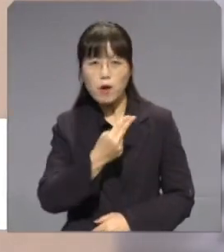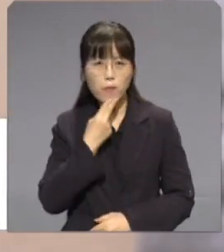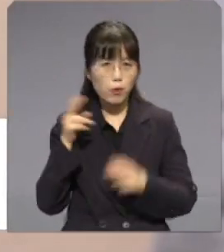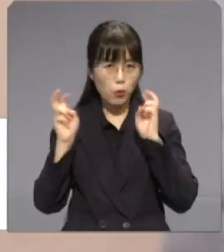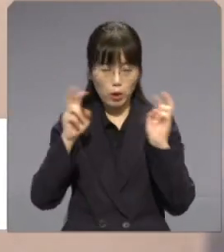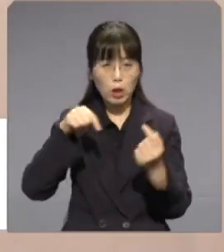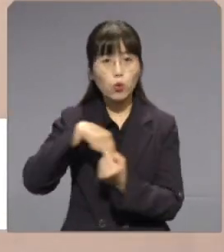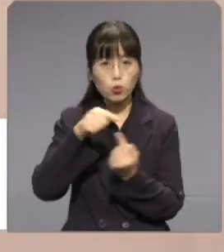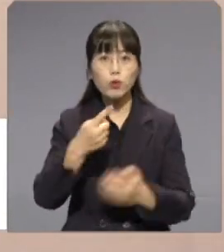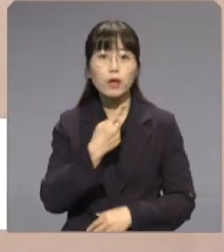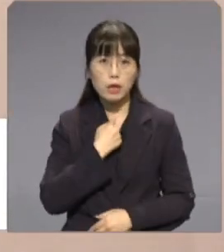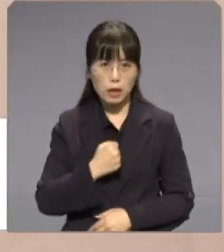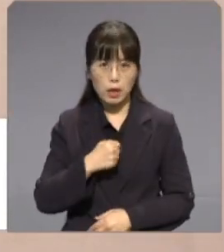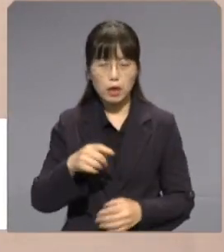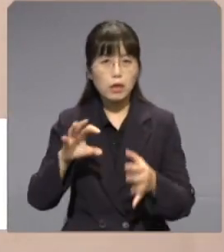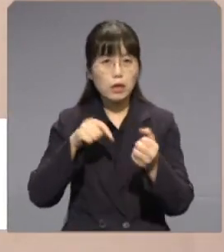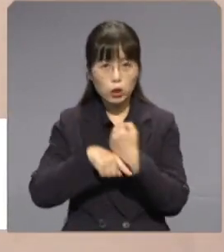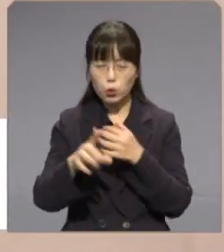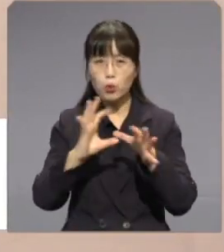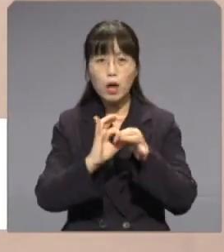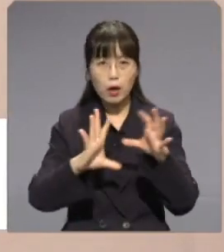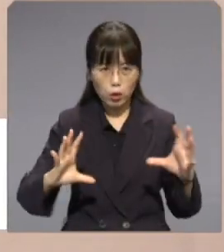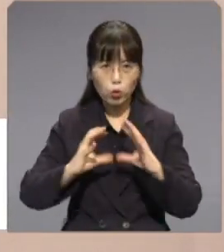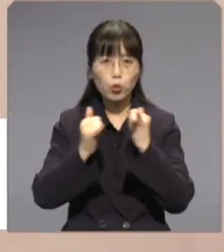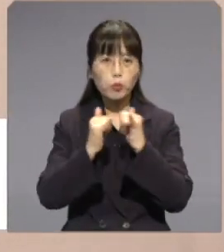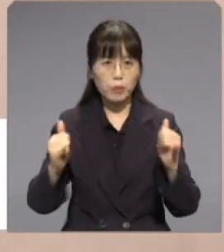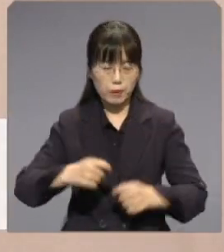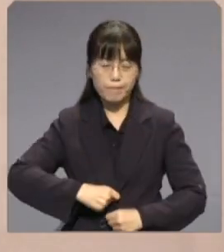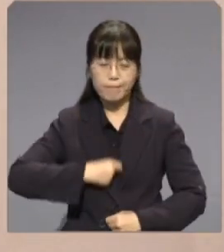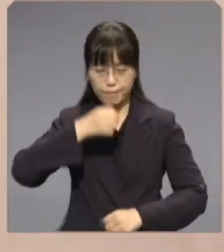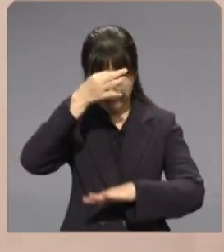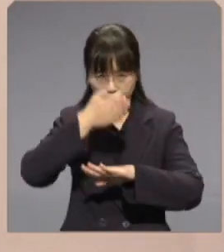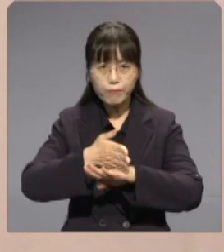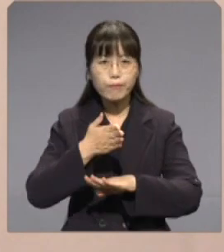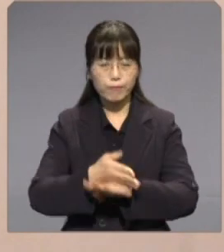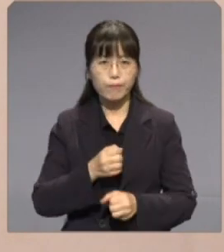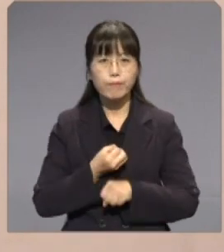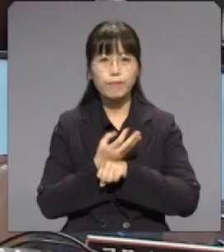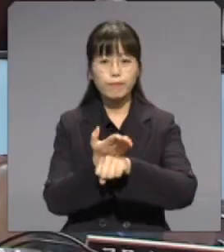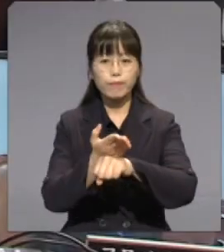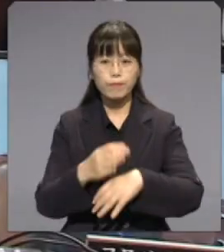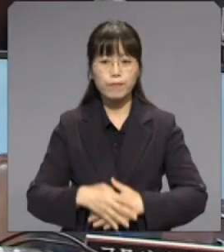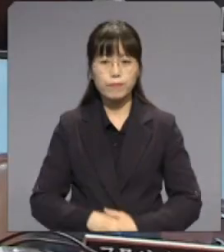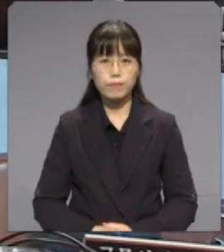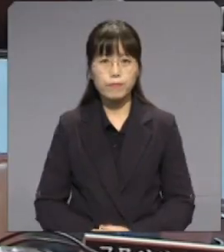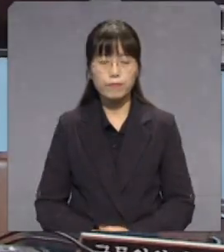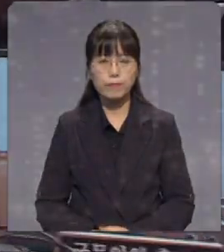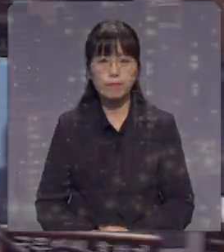회사를 운영했다며 이유 여하를 막론하고 국민께 진심으로 죄송하다고 전했습니다.